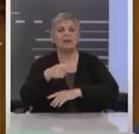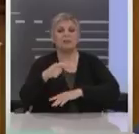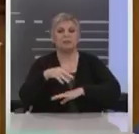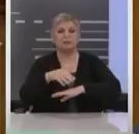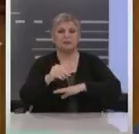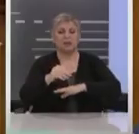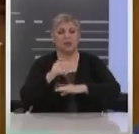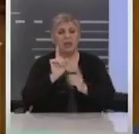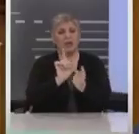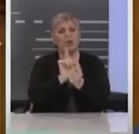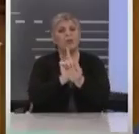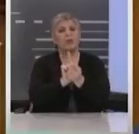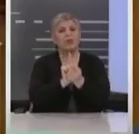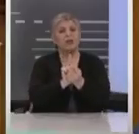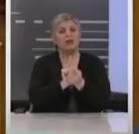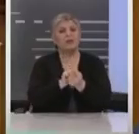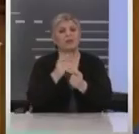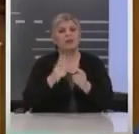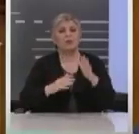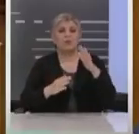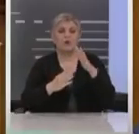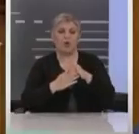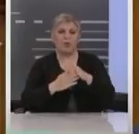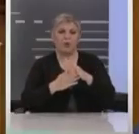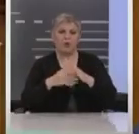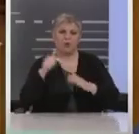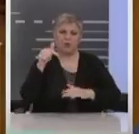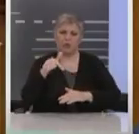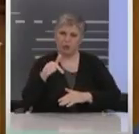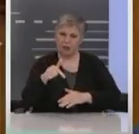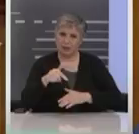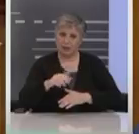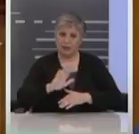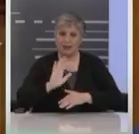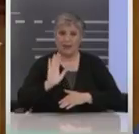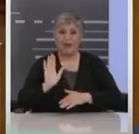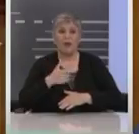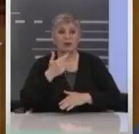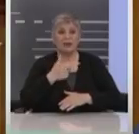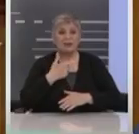ολιγόλεπτη συνομιλία με τον πρόεδρο Γιούνκερ. Αμέσως μετά το συμβάν